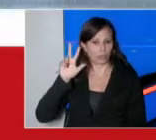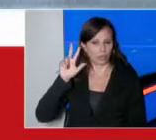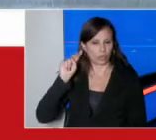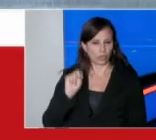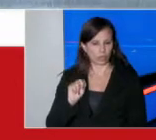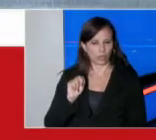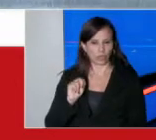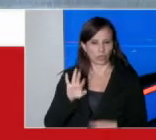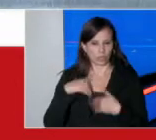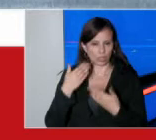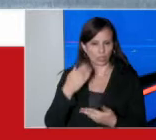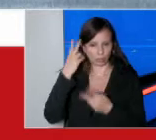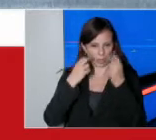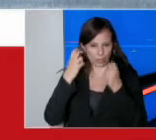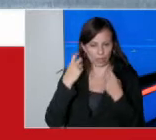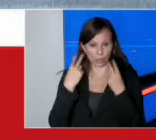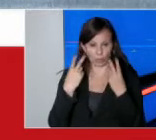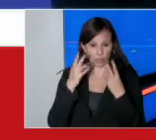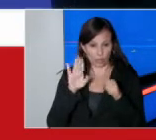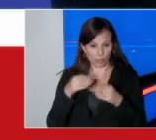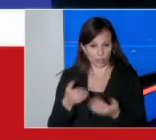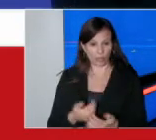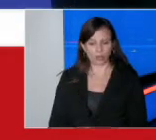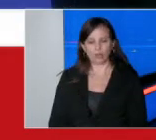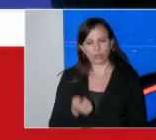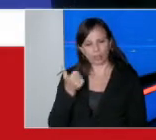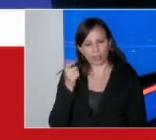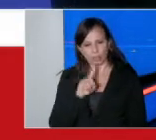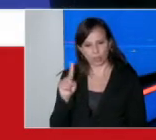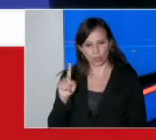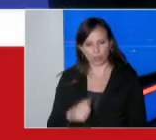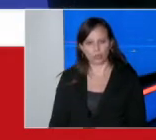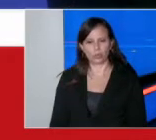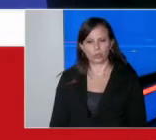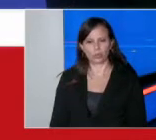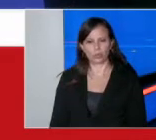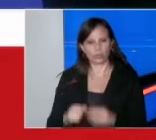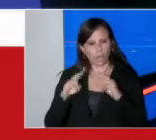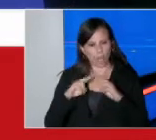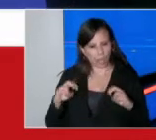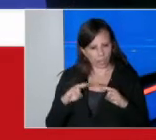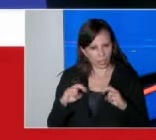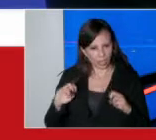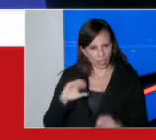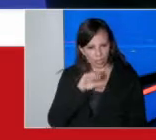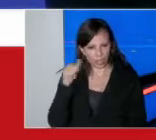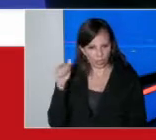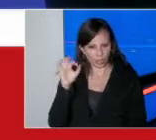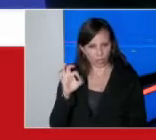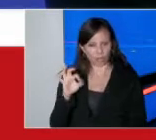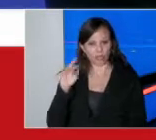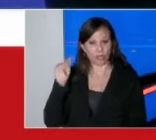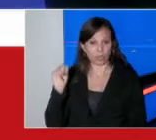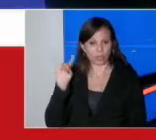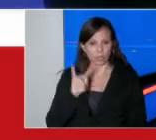גם לספק מידע משמעותי בתיק הזה? לא, כמעט ולא. החקירה של הראשית של ניר